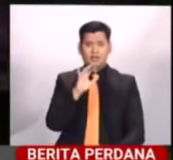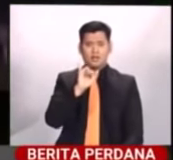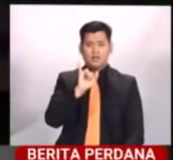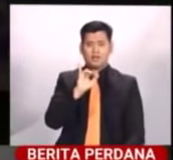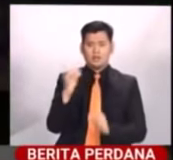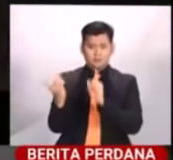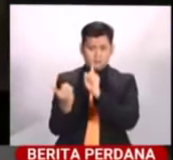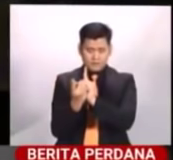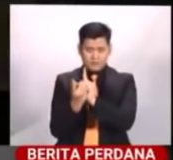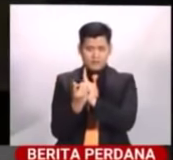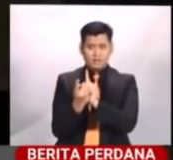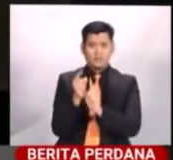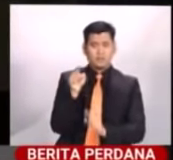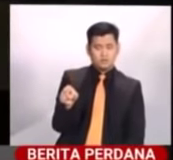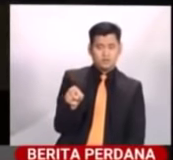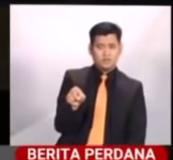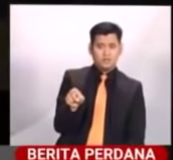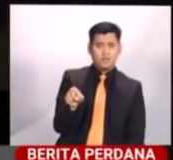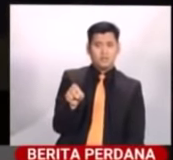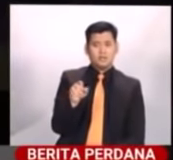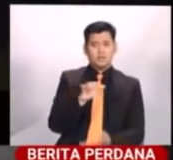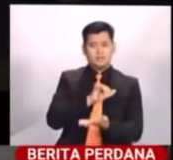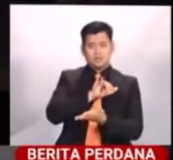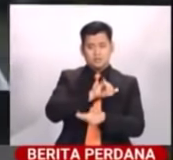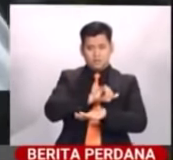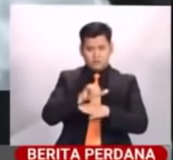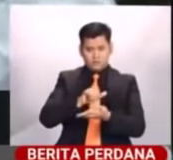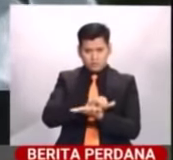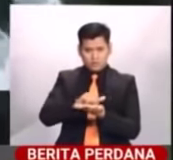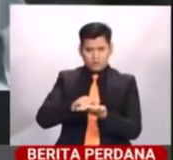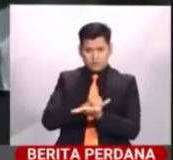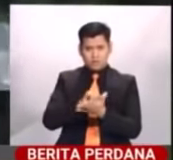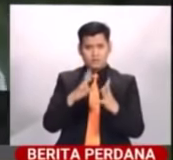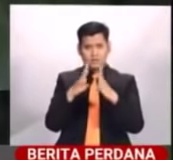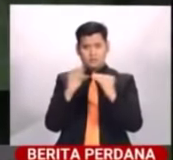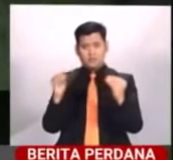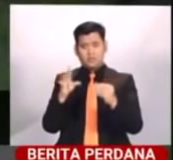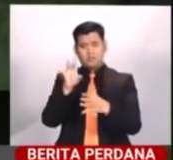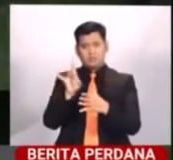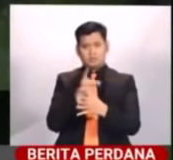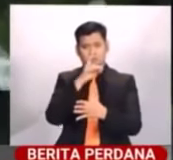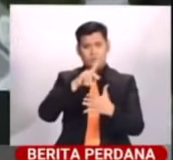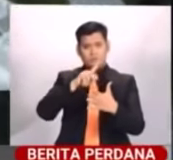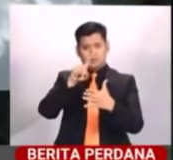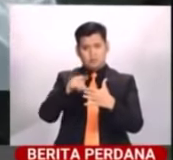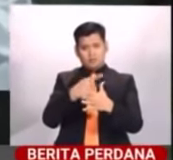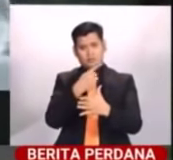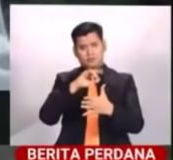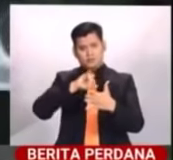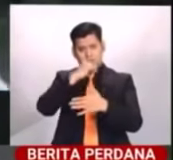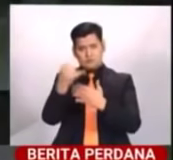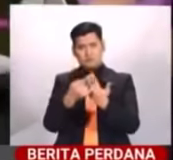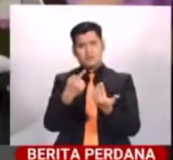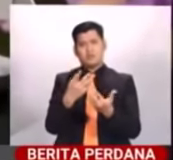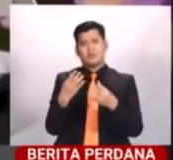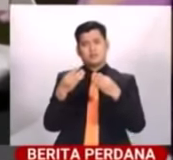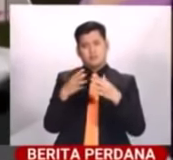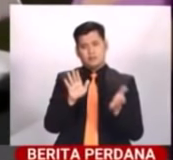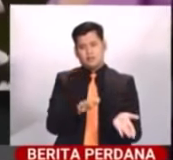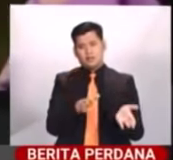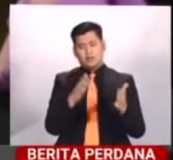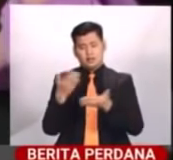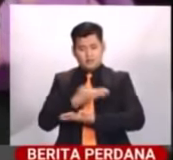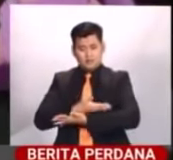You di YouTube. Pihak produksi mengambil masa 8 bulan bagi menyiapkan projek ini. Wanita tersebut, Jang Ji-sung, kehilangan anaknya,